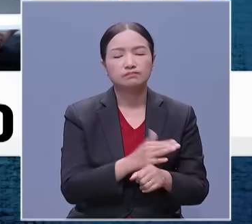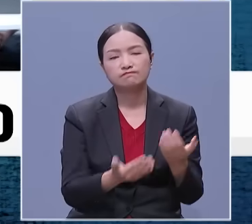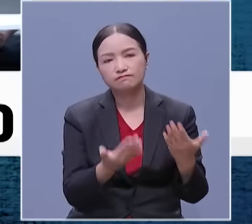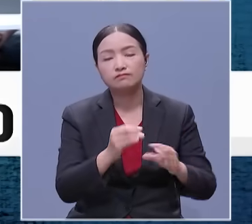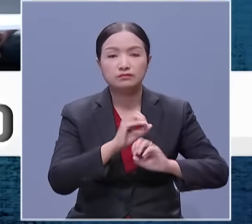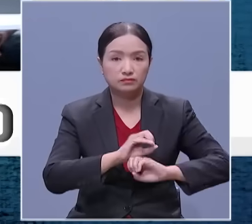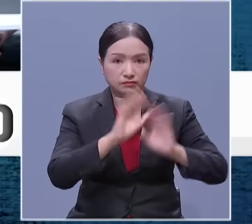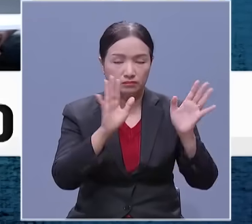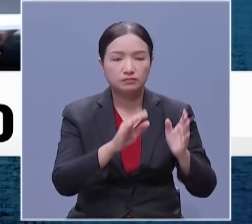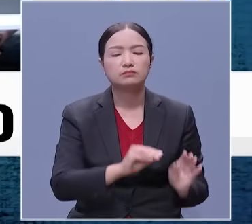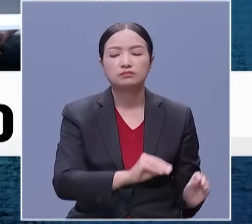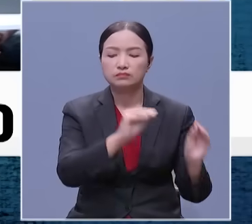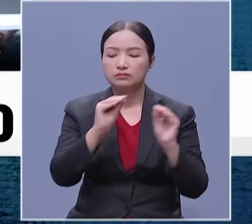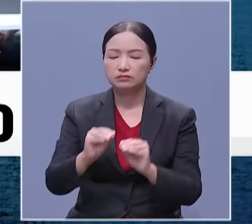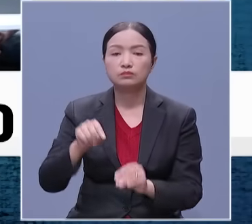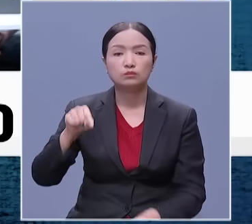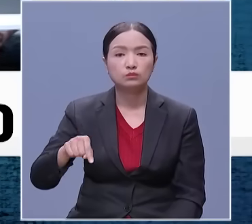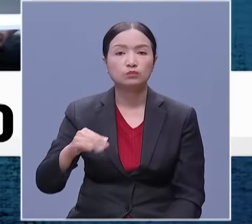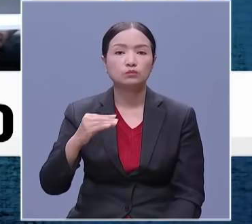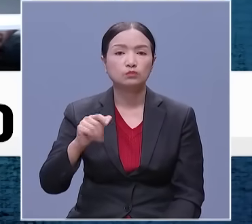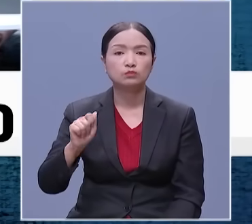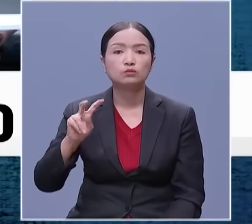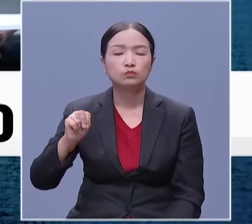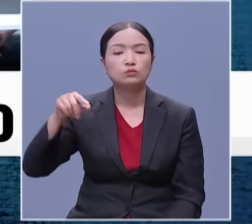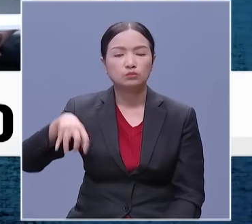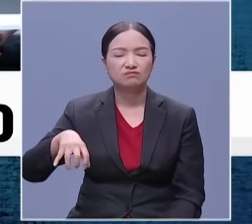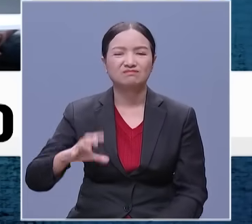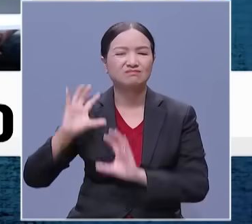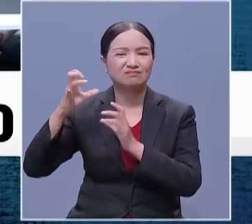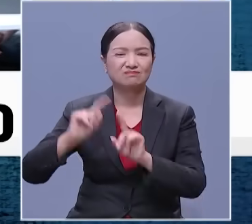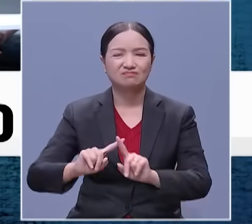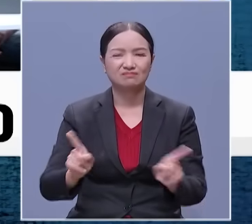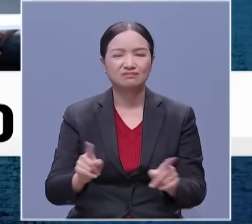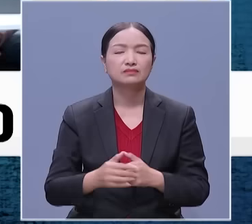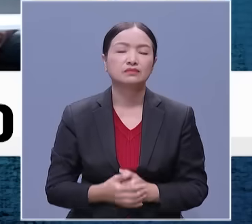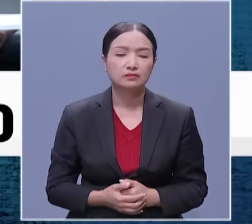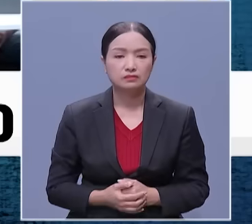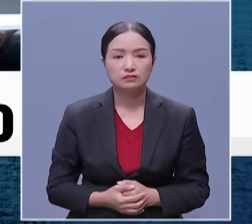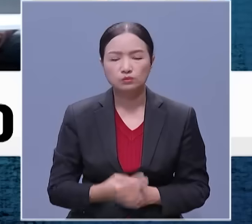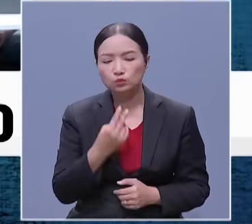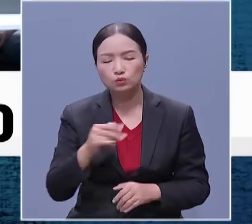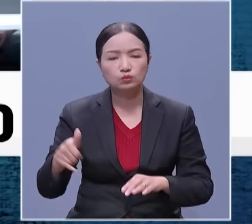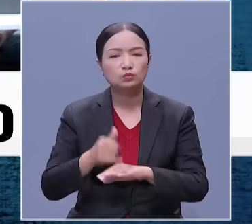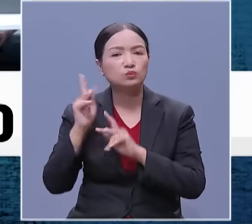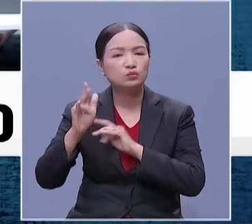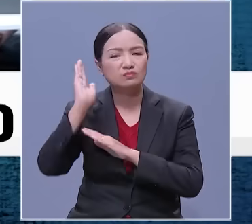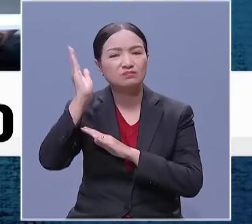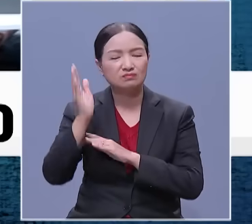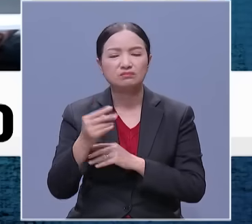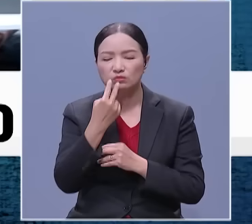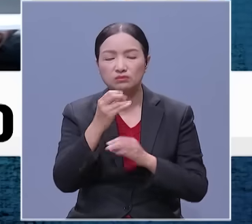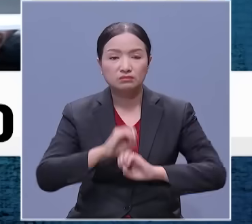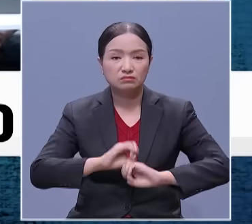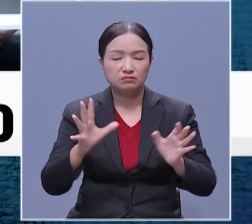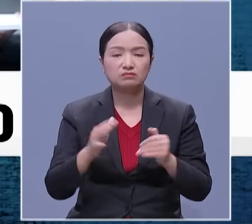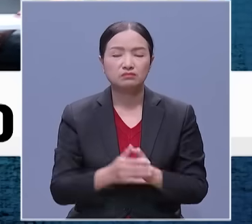ต่างๆชัดเจนแต่พอมาโอนคดีมากองปราบปุ๊บนี่หนังคนละม้วนเลยนะครับดูจากการแถลงข่าวเนี่ยชัดเจนเลยว่าการ